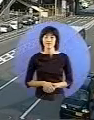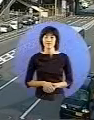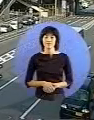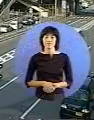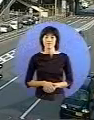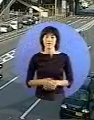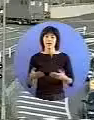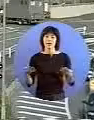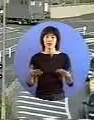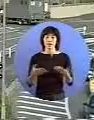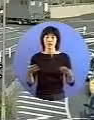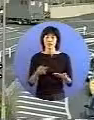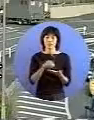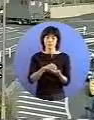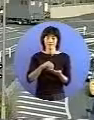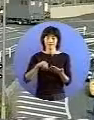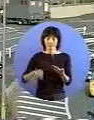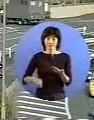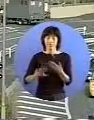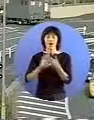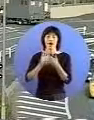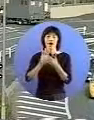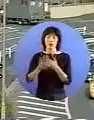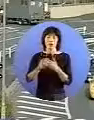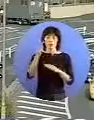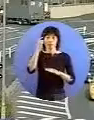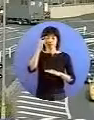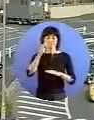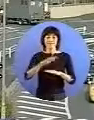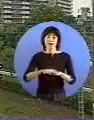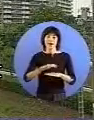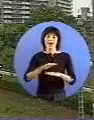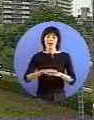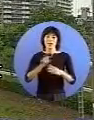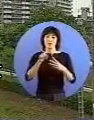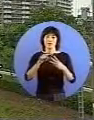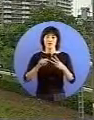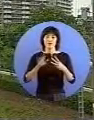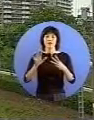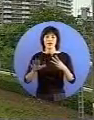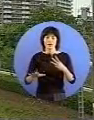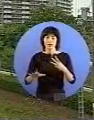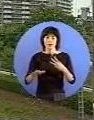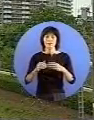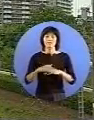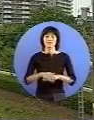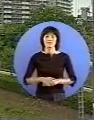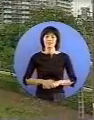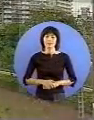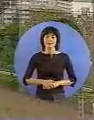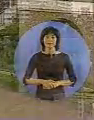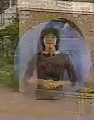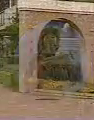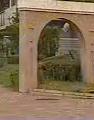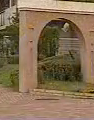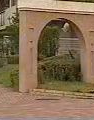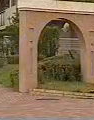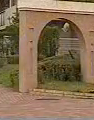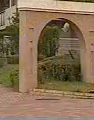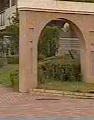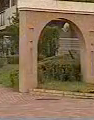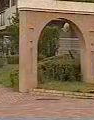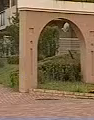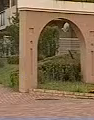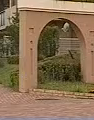これからの人生をスタートするにあたって、いくつかの選択肢があります。まだまだ現役